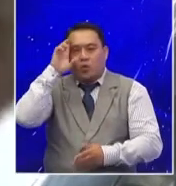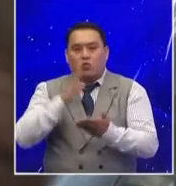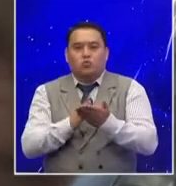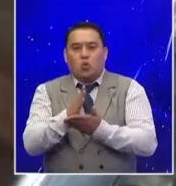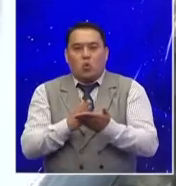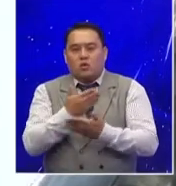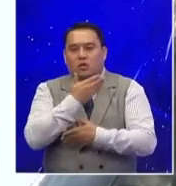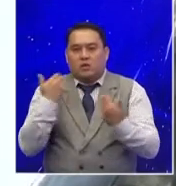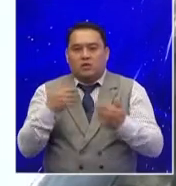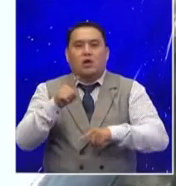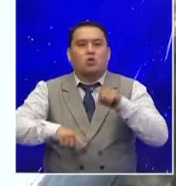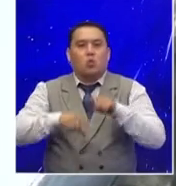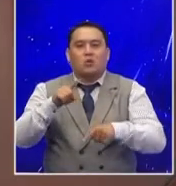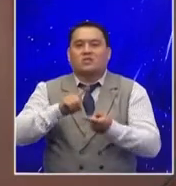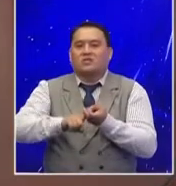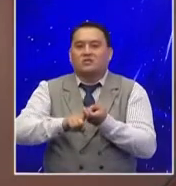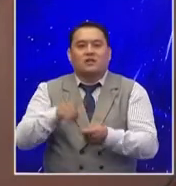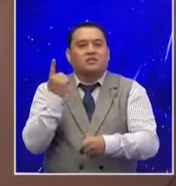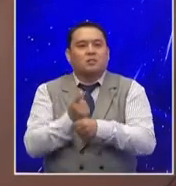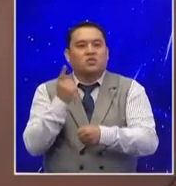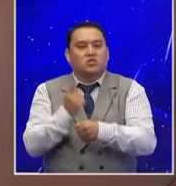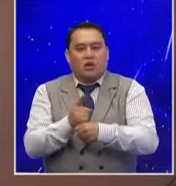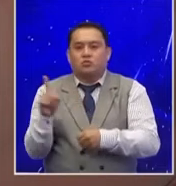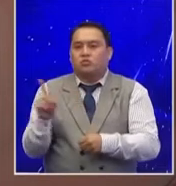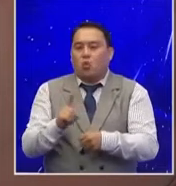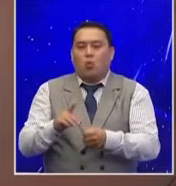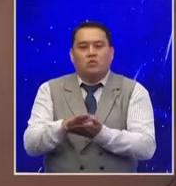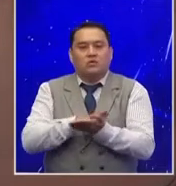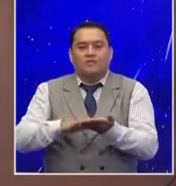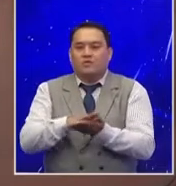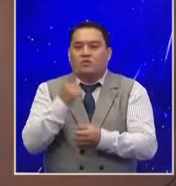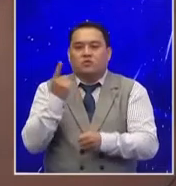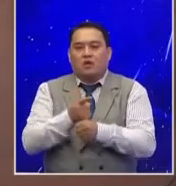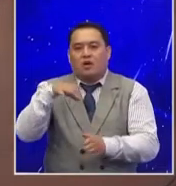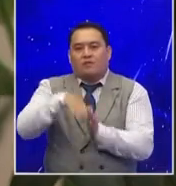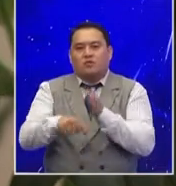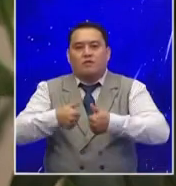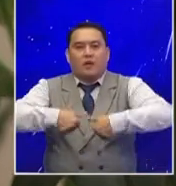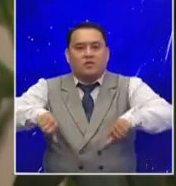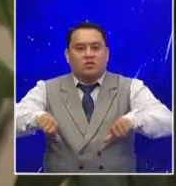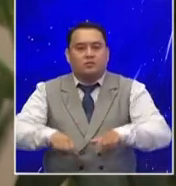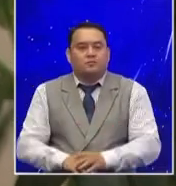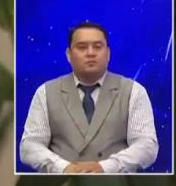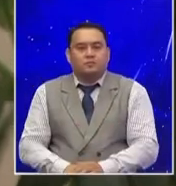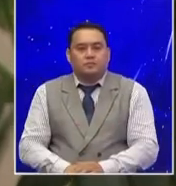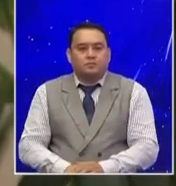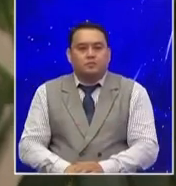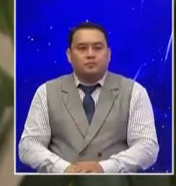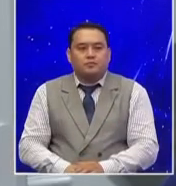отныне нет места родственным связям. А это значит – никаких родственников в составе комиссии.